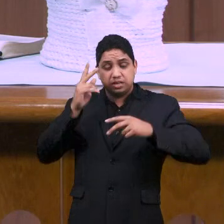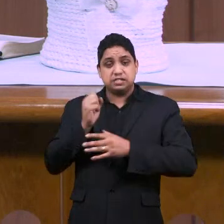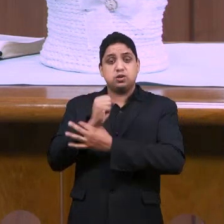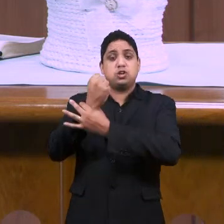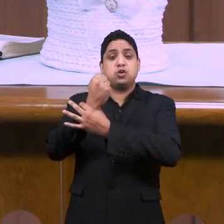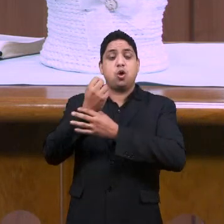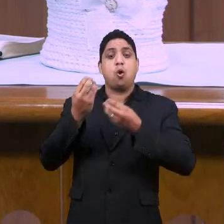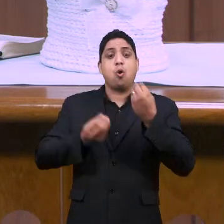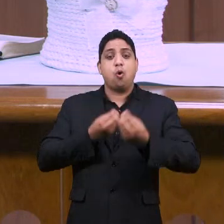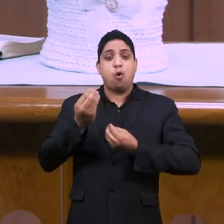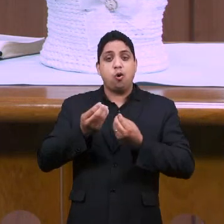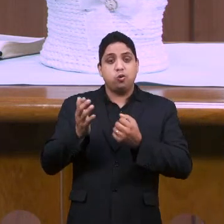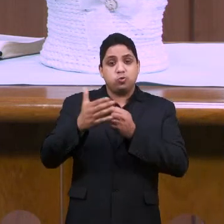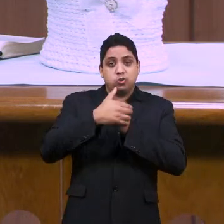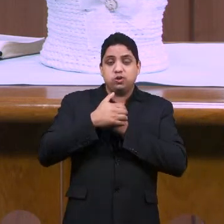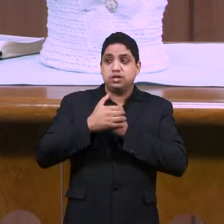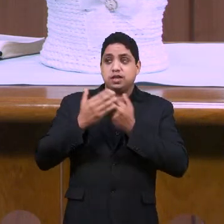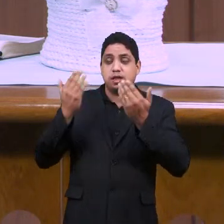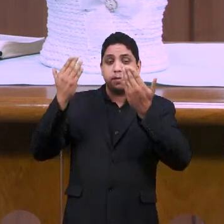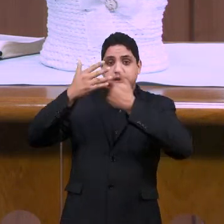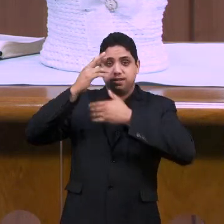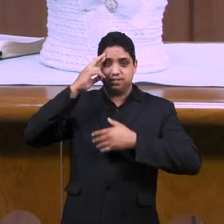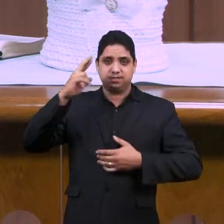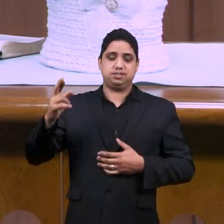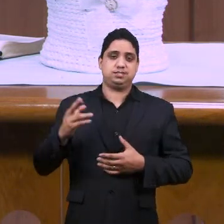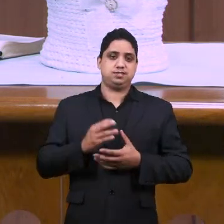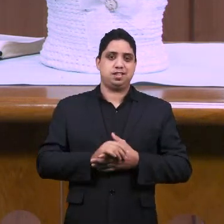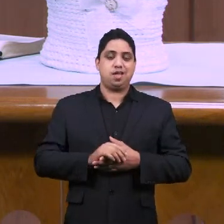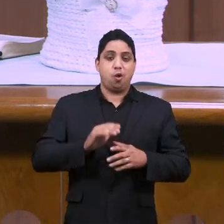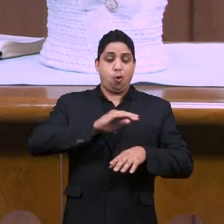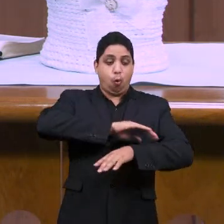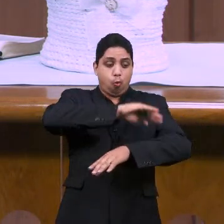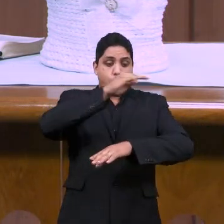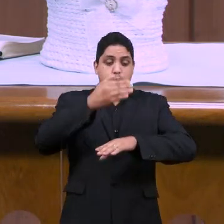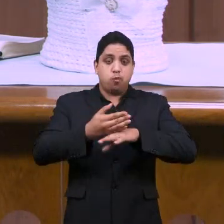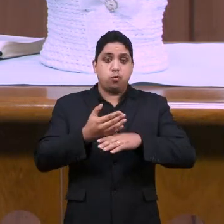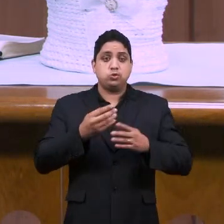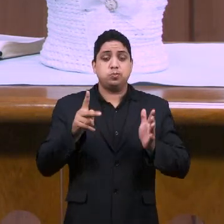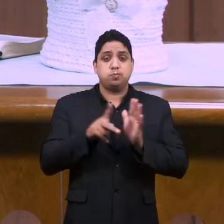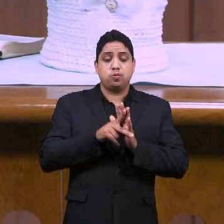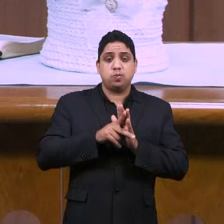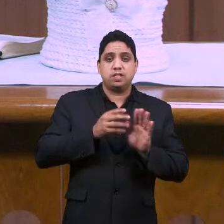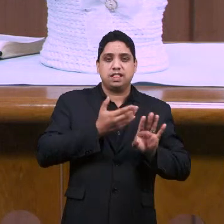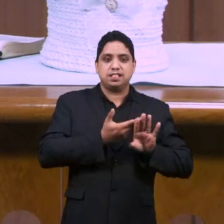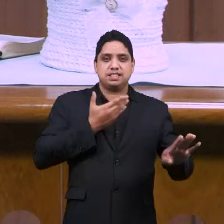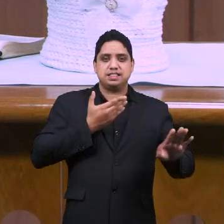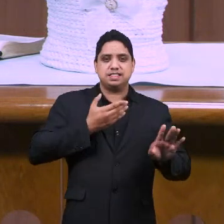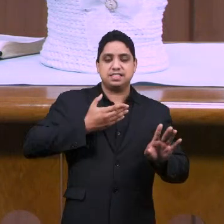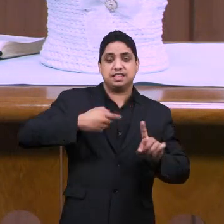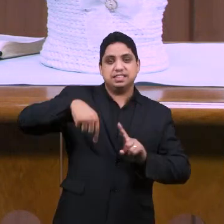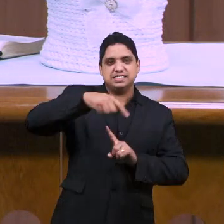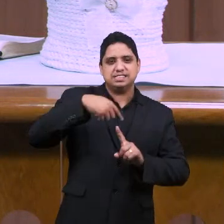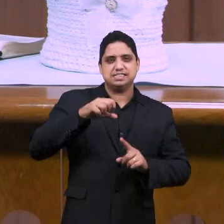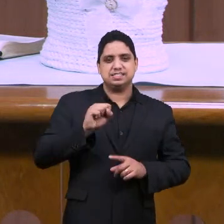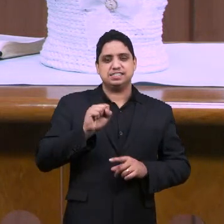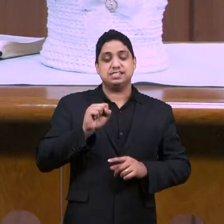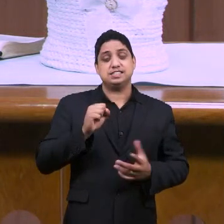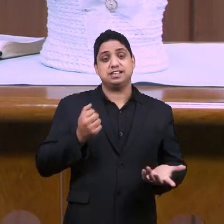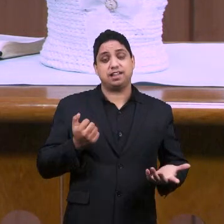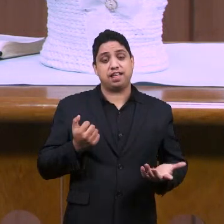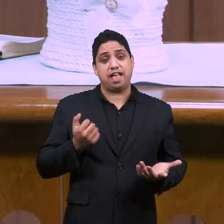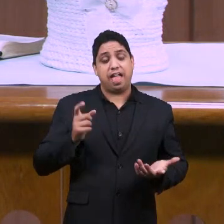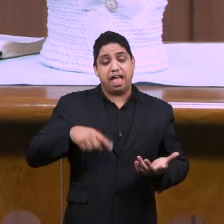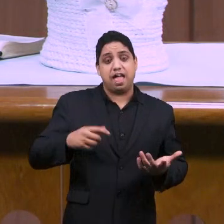part, sinon se cacher dans la montagne de la sanctification. La montagne de la sanctification, c'est